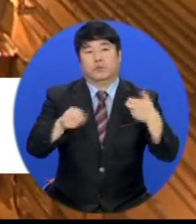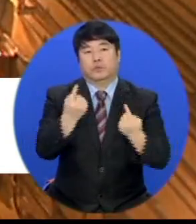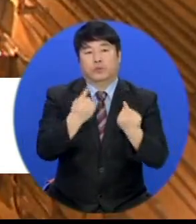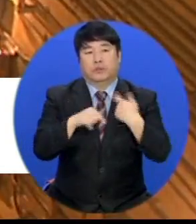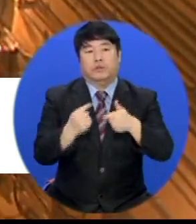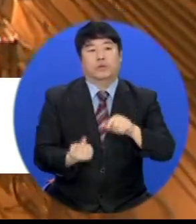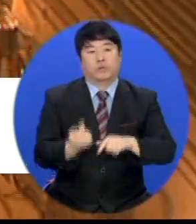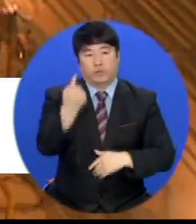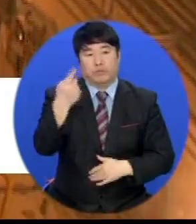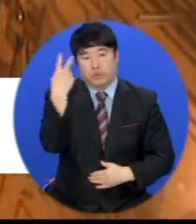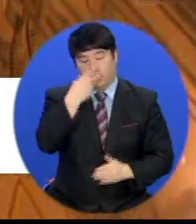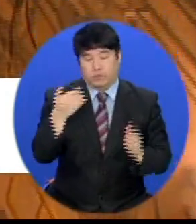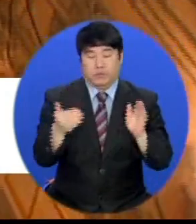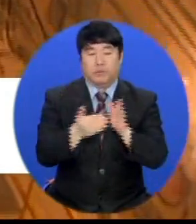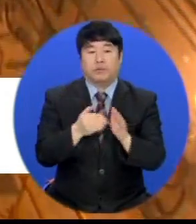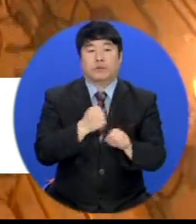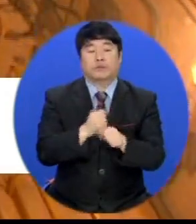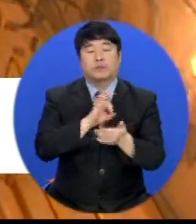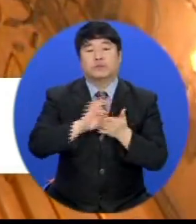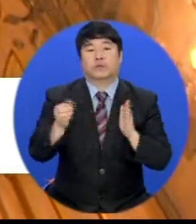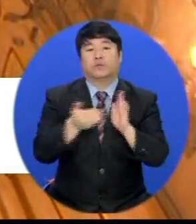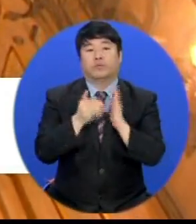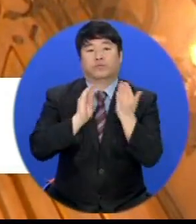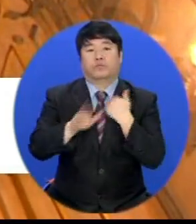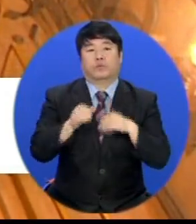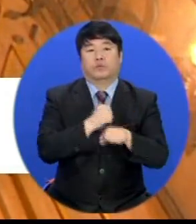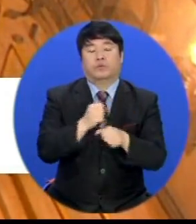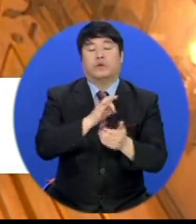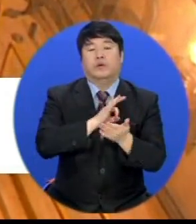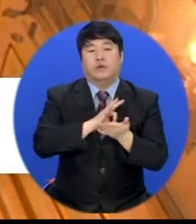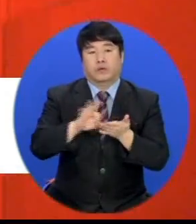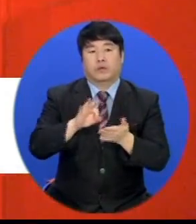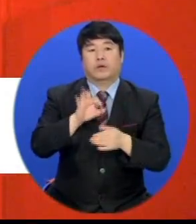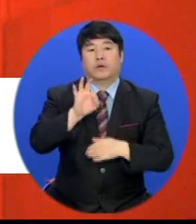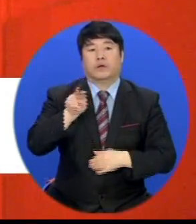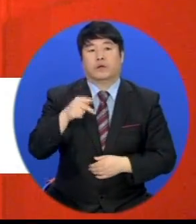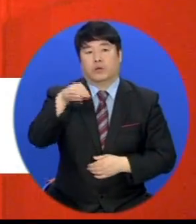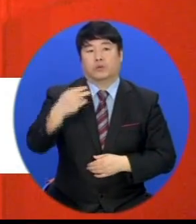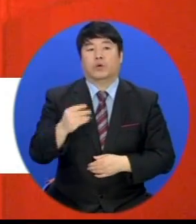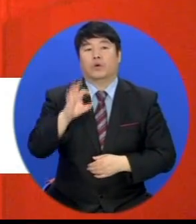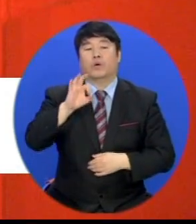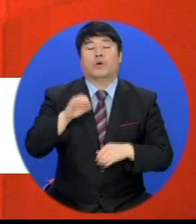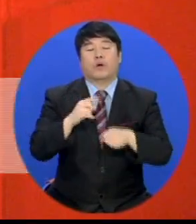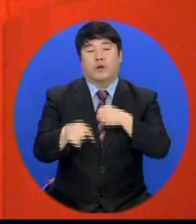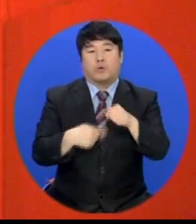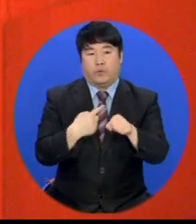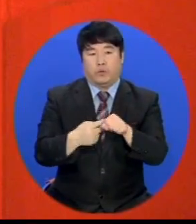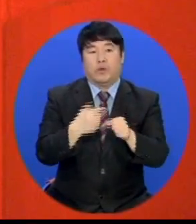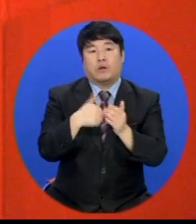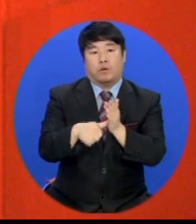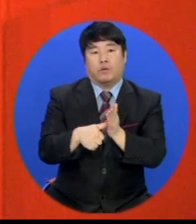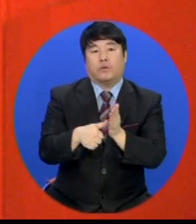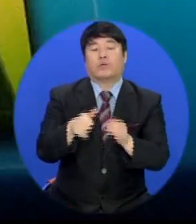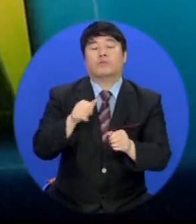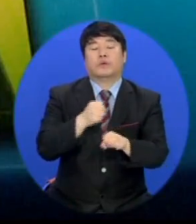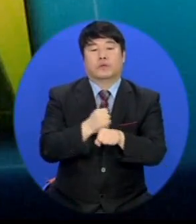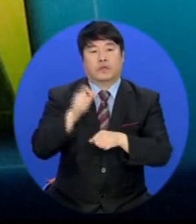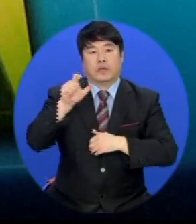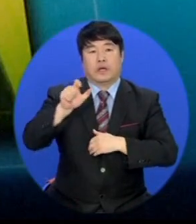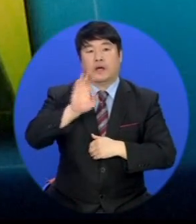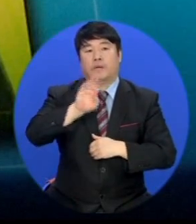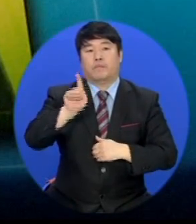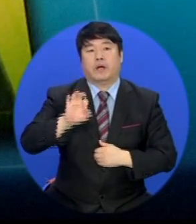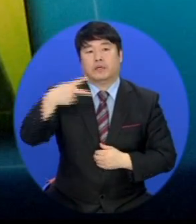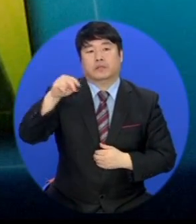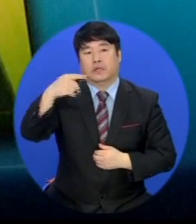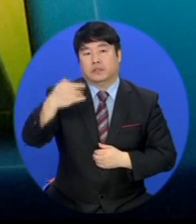것으로 확인됐습니다. 사용 후 핵연료는 원자로 연료로 사용된 뒤 배출되는 핵연료 물질로 강한